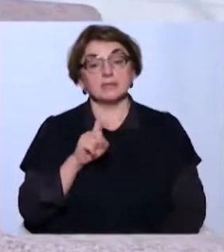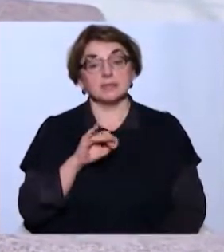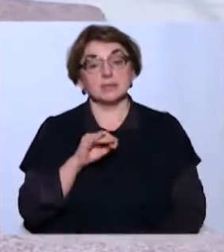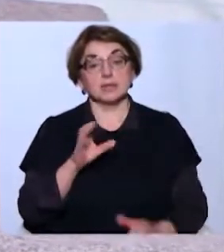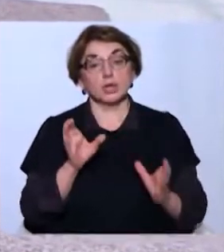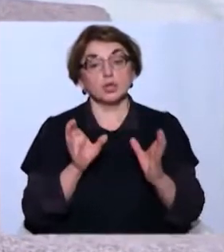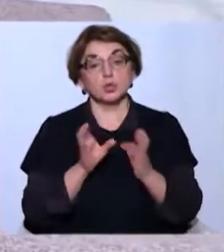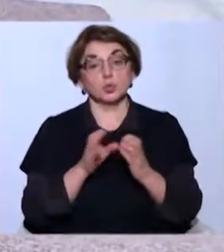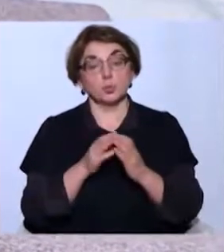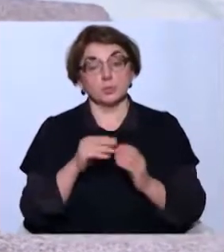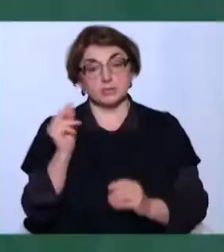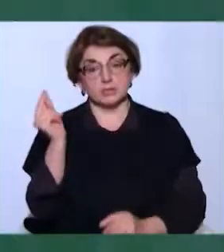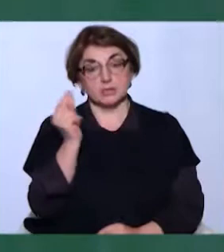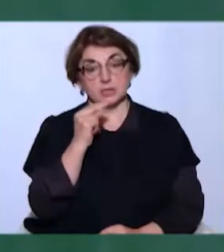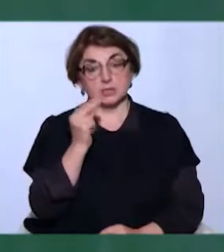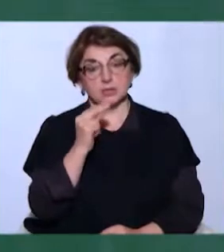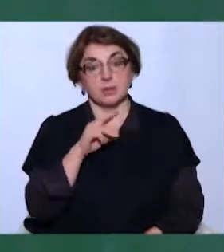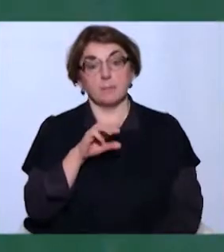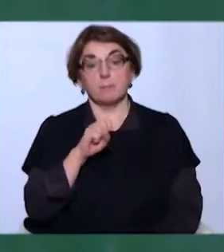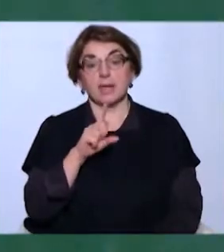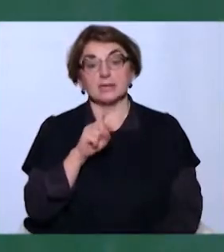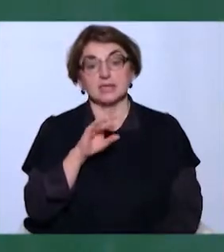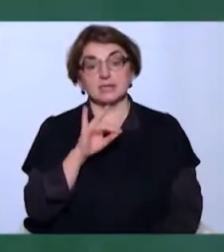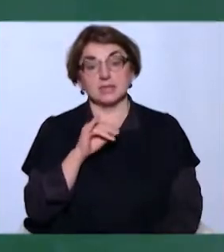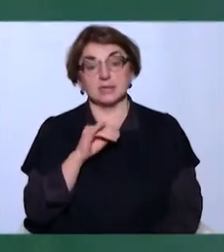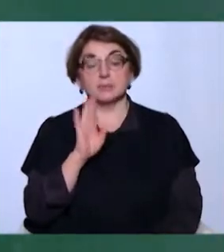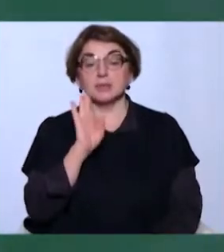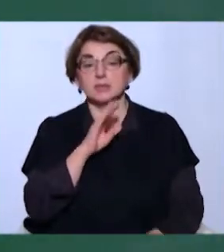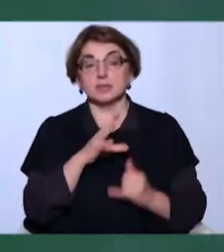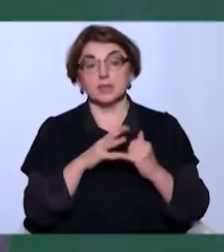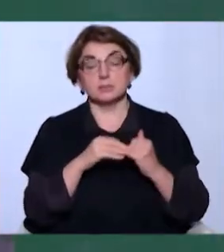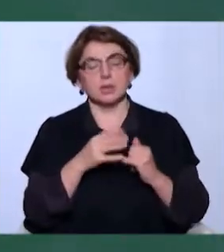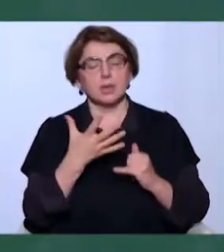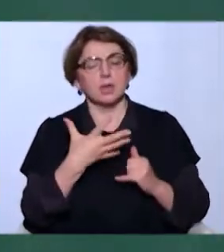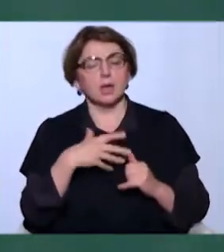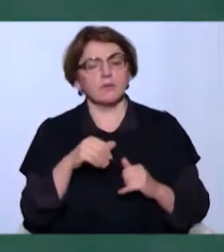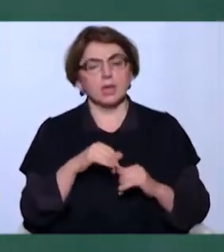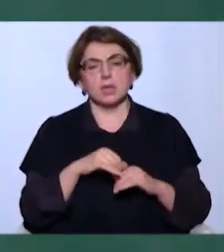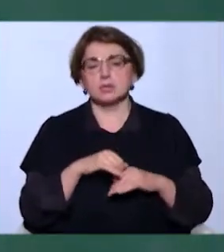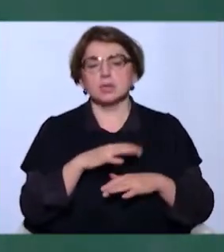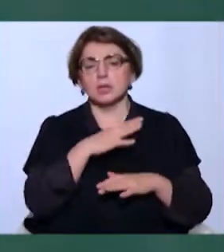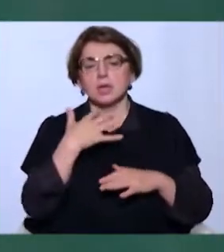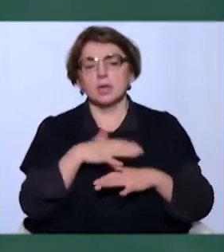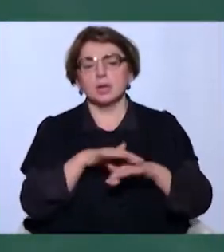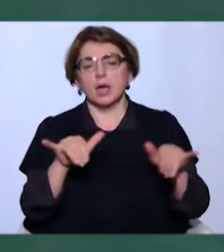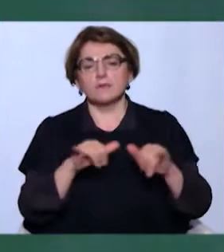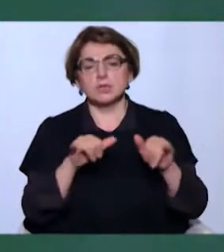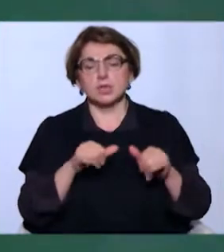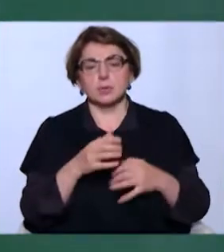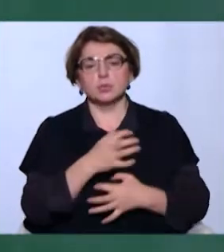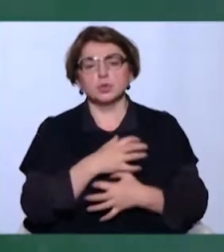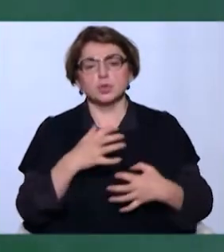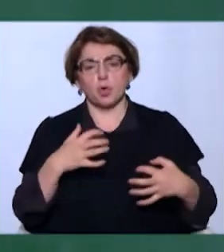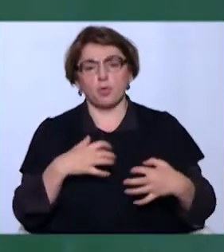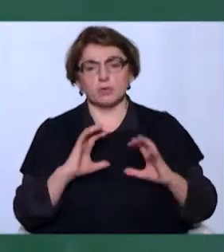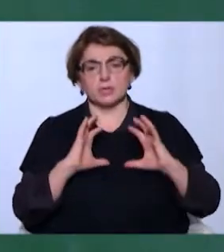ტიპის შესწავლას. ფეხსახსრიანები დედამიწაზე ყველაზე გავრცელებული ტიპია ცხოველთა